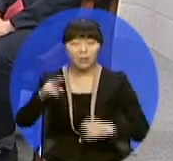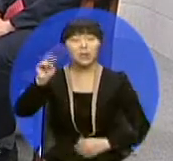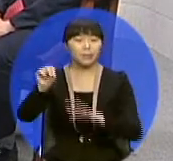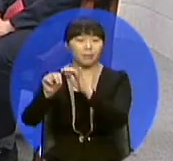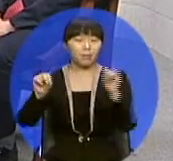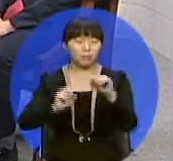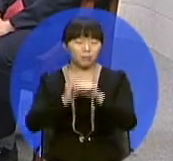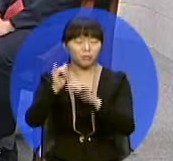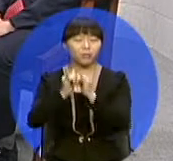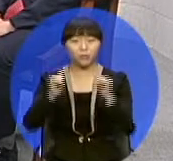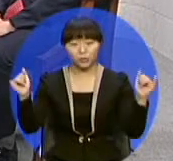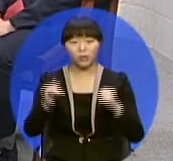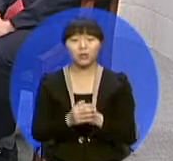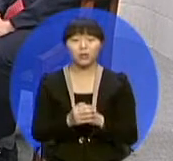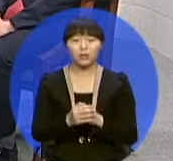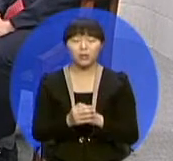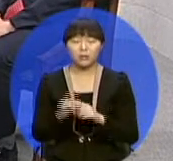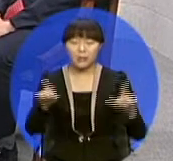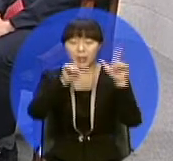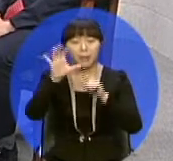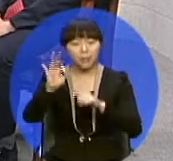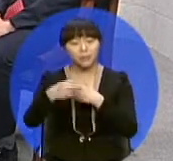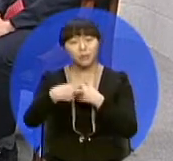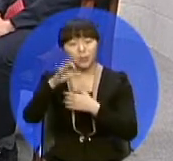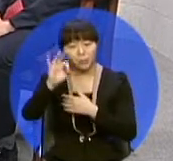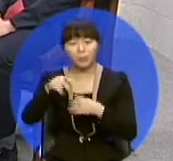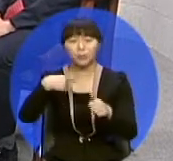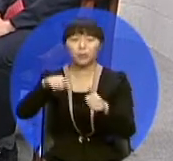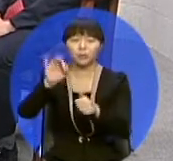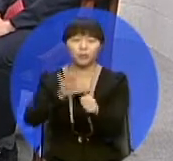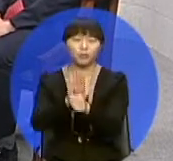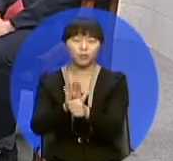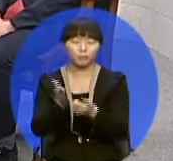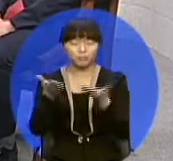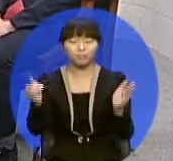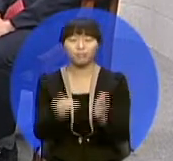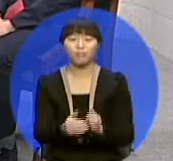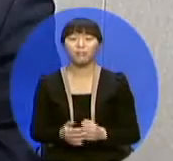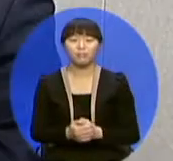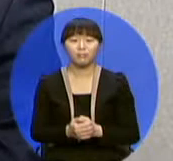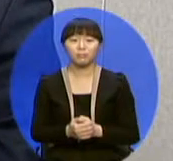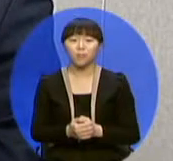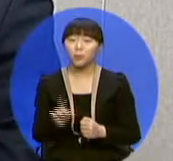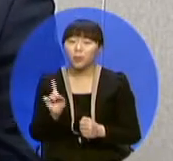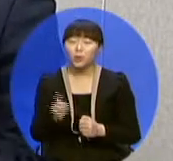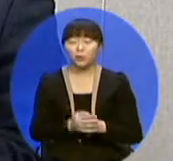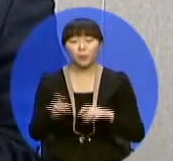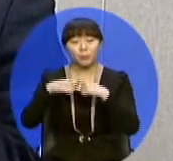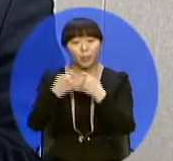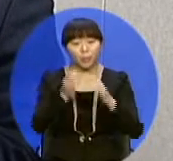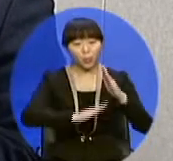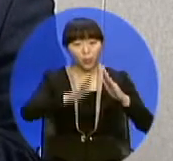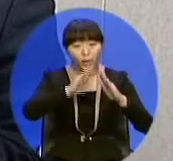2만 명이 넘는 분들에게 생계비, 의료비, 교육비를 지원을 했습니다. 이것은